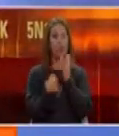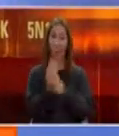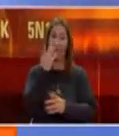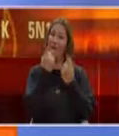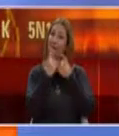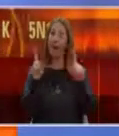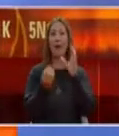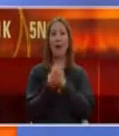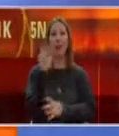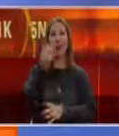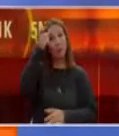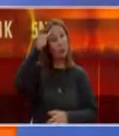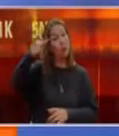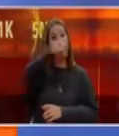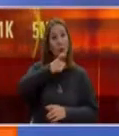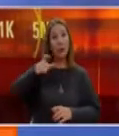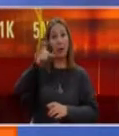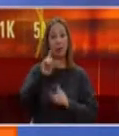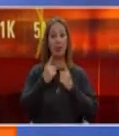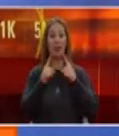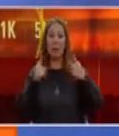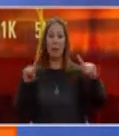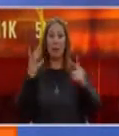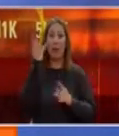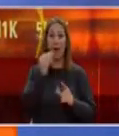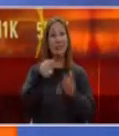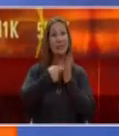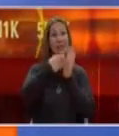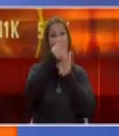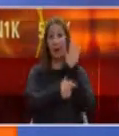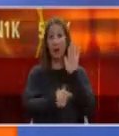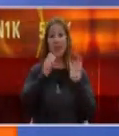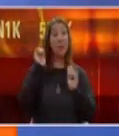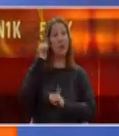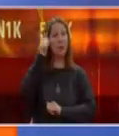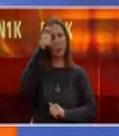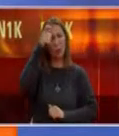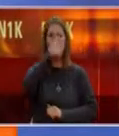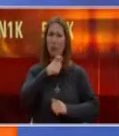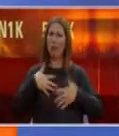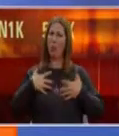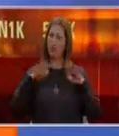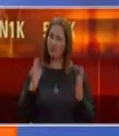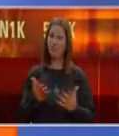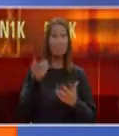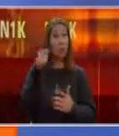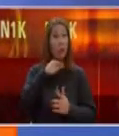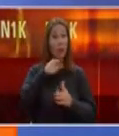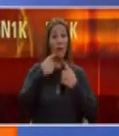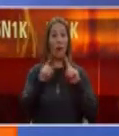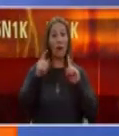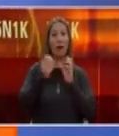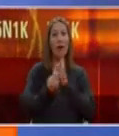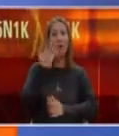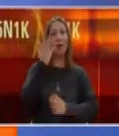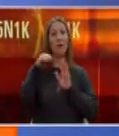Fark Yaratanlar, Türkiye'nin değişim yaratan isimleri. Ne zaman Türkiye'de moralim bozulsa inanın bu Fark Yaratanlar'la